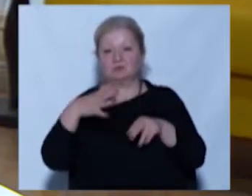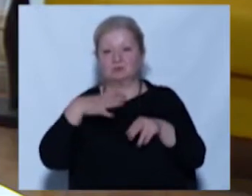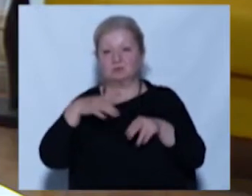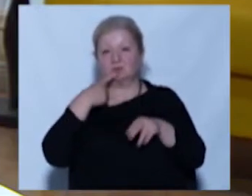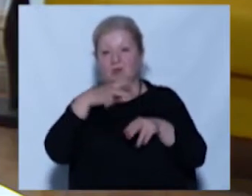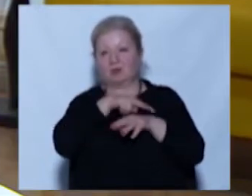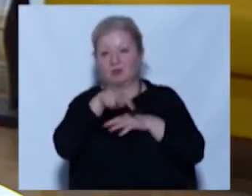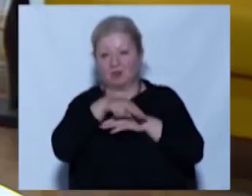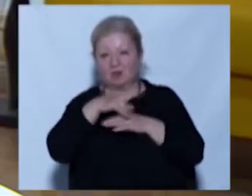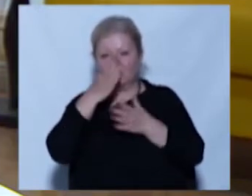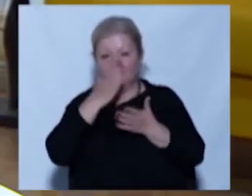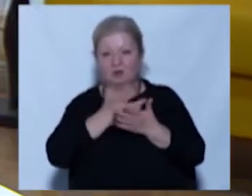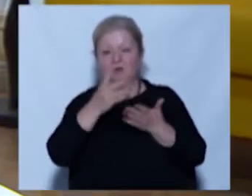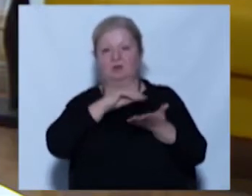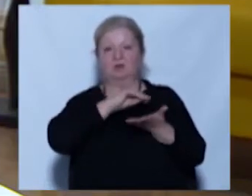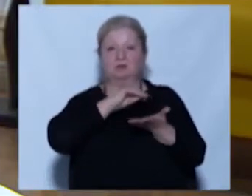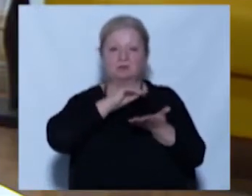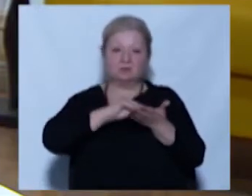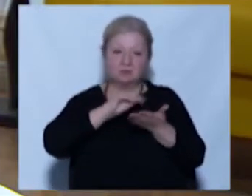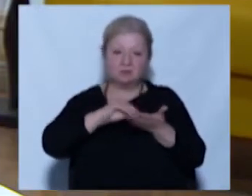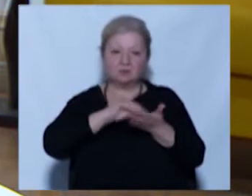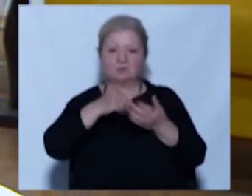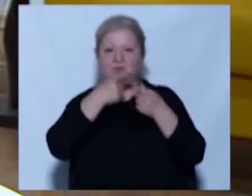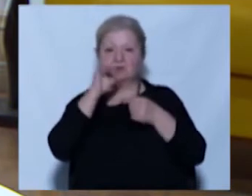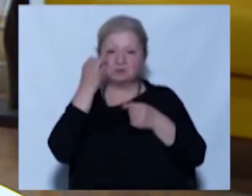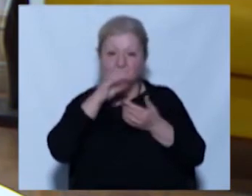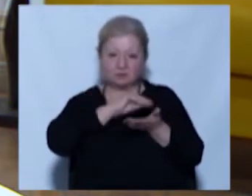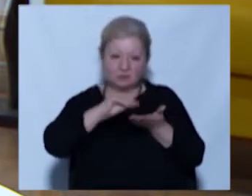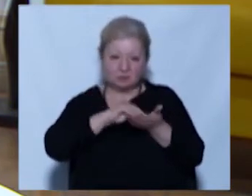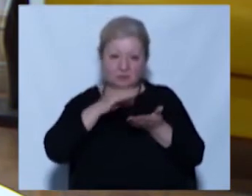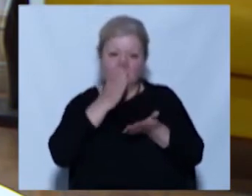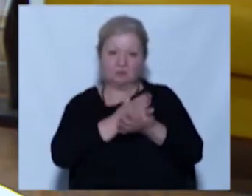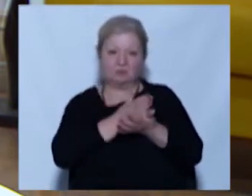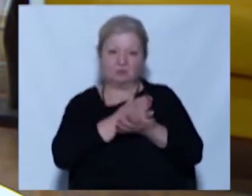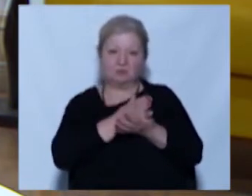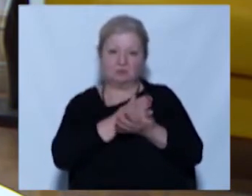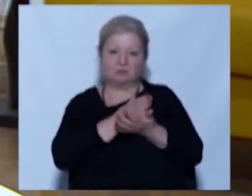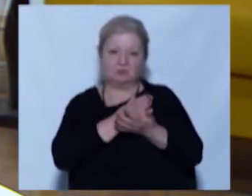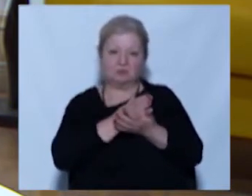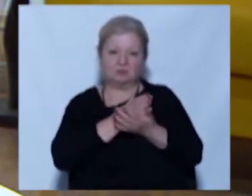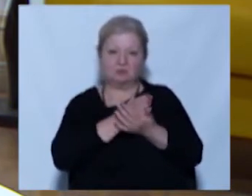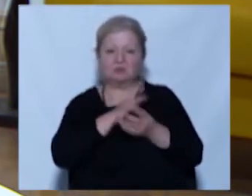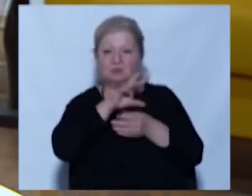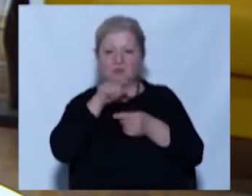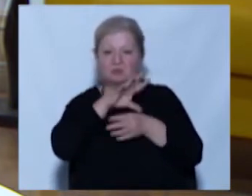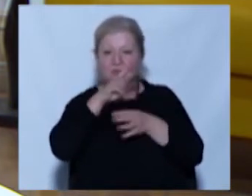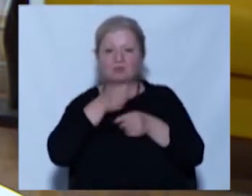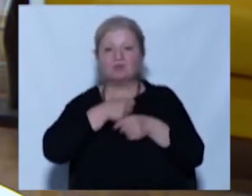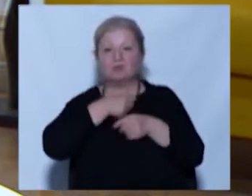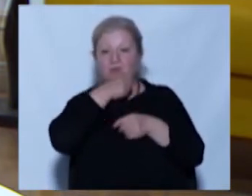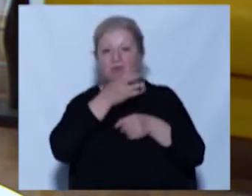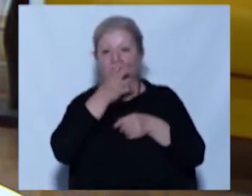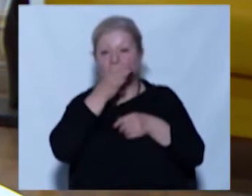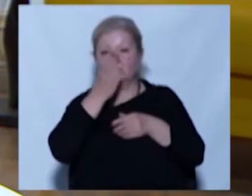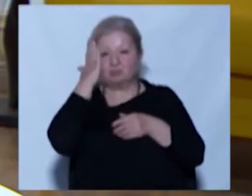ხატრული ლიტერატურა, რომელსაც ჩვენ ვიყენებთ, ისე ისტორიული თხზულებები და თქვენ უკვე უფრო